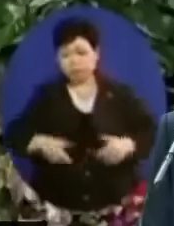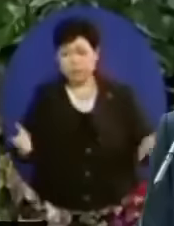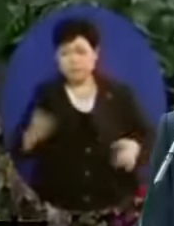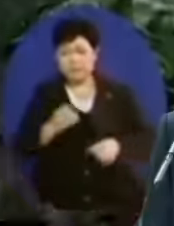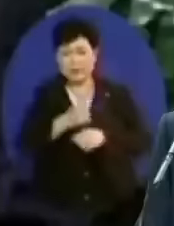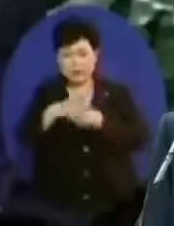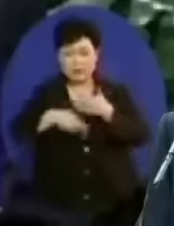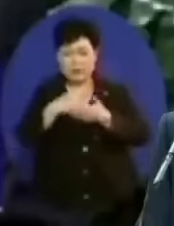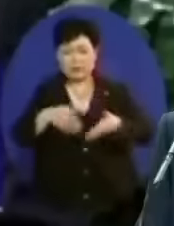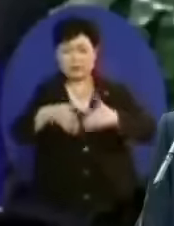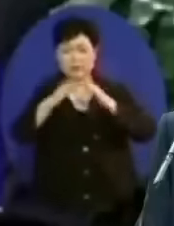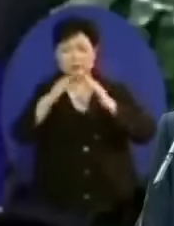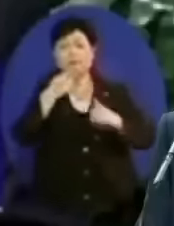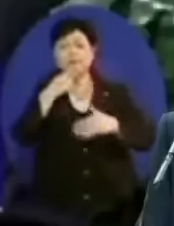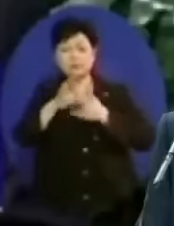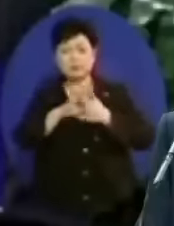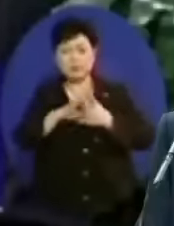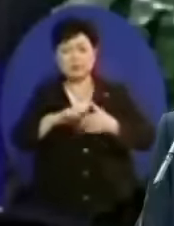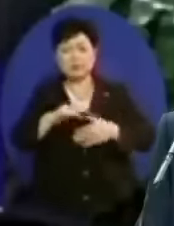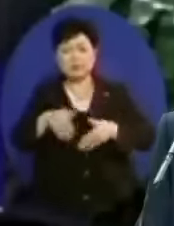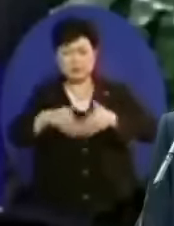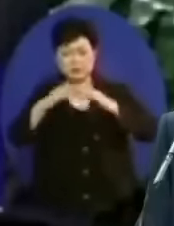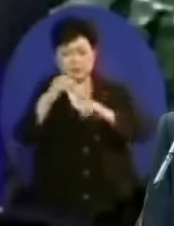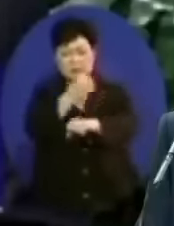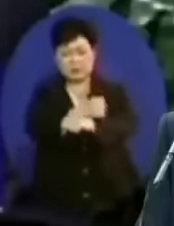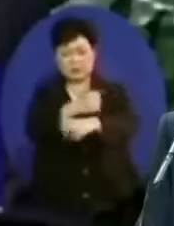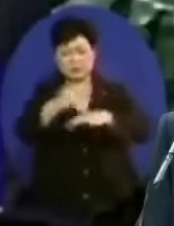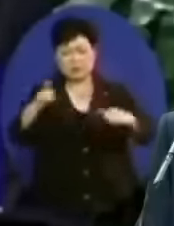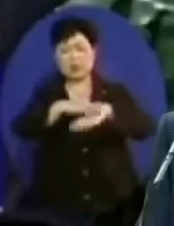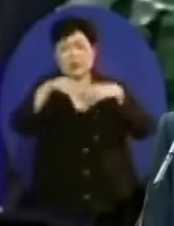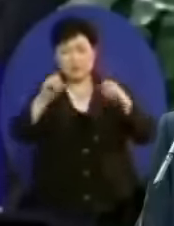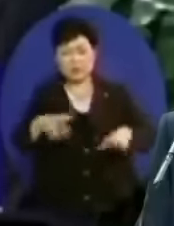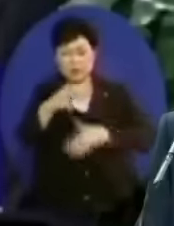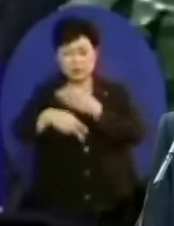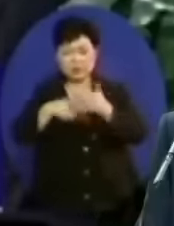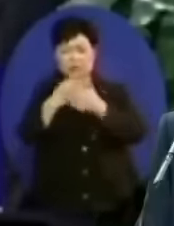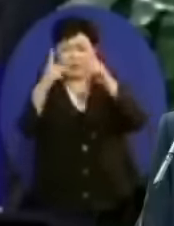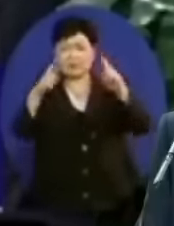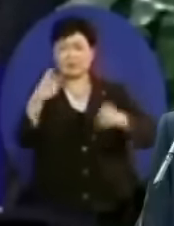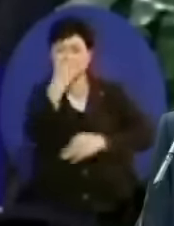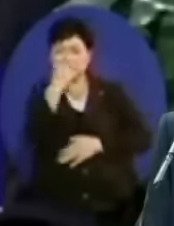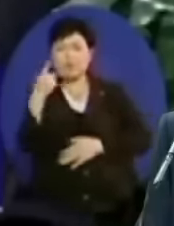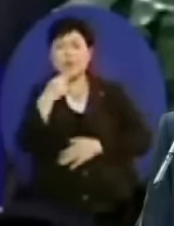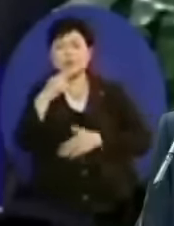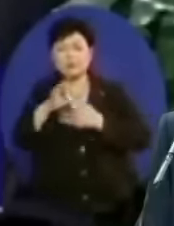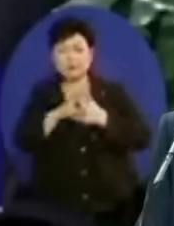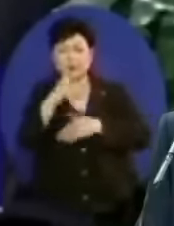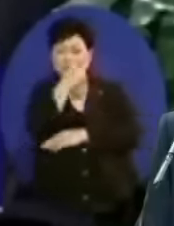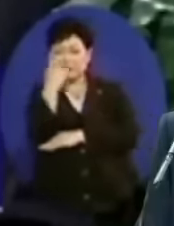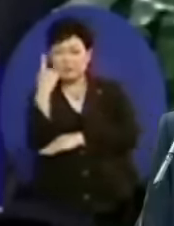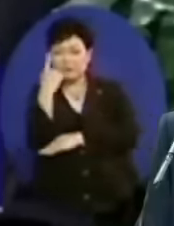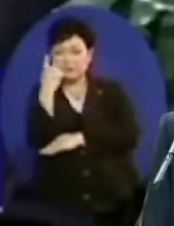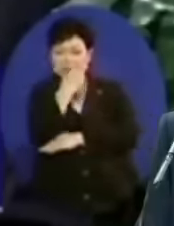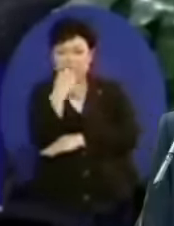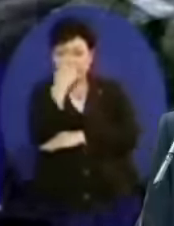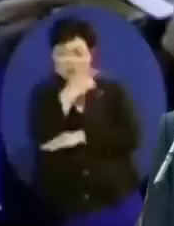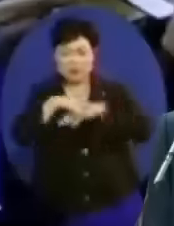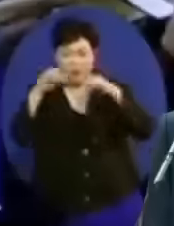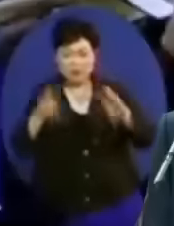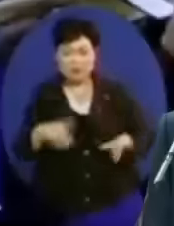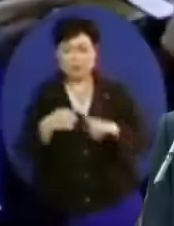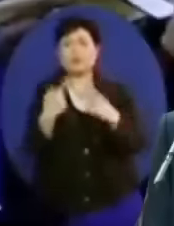야훼께서 집을 세우지 아니하시면 세우는 자의 수고가 헛됨이, 야훼께서 성을 지키지 아니하면 파수꾼의 경성함이